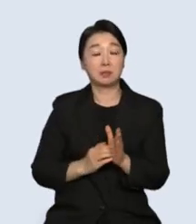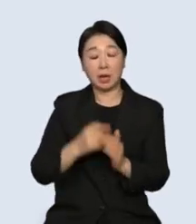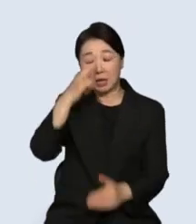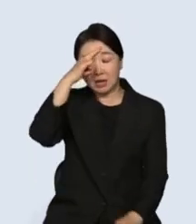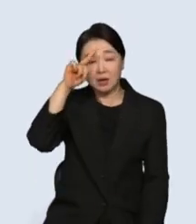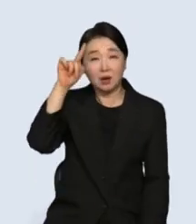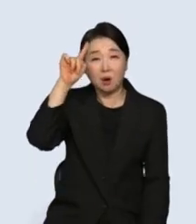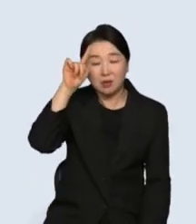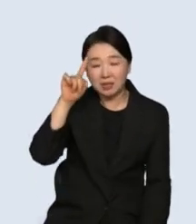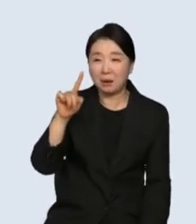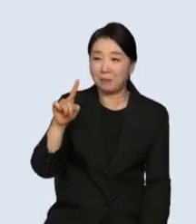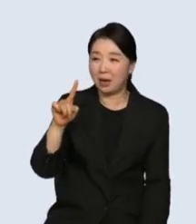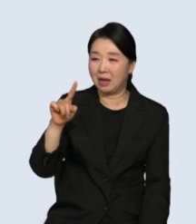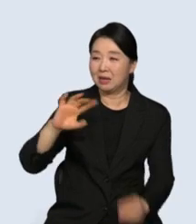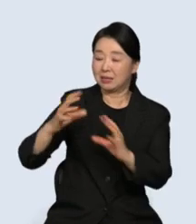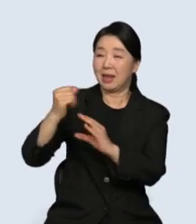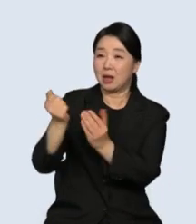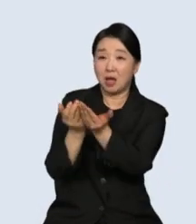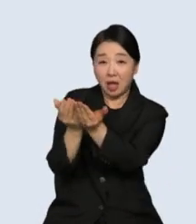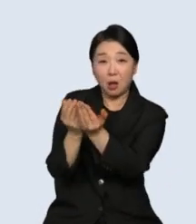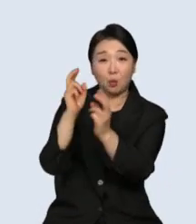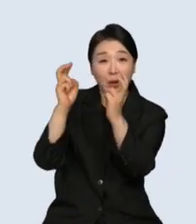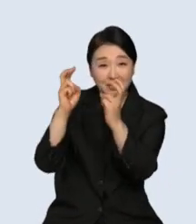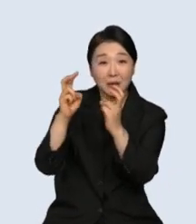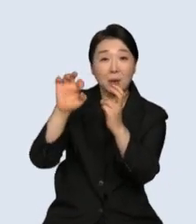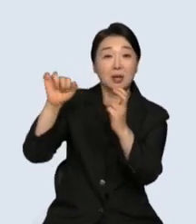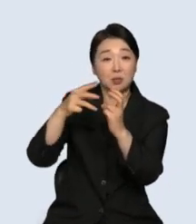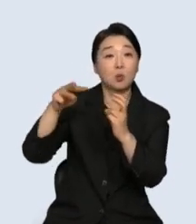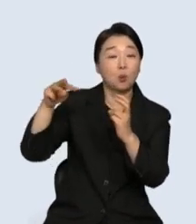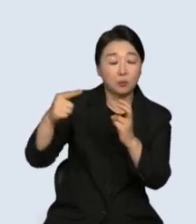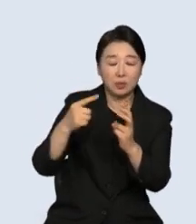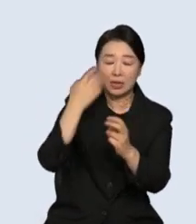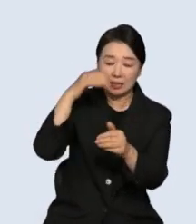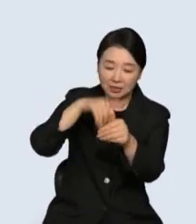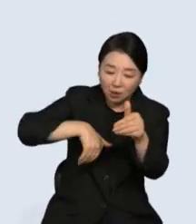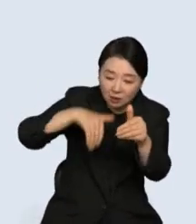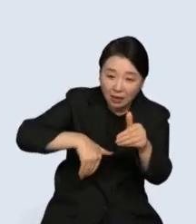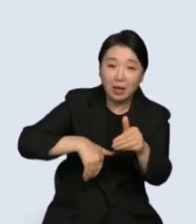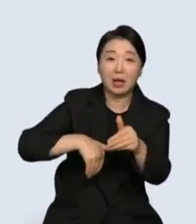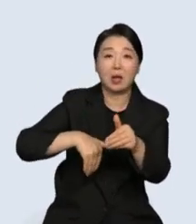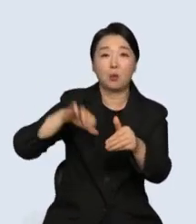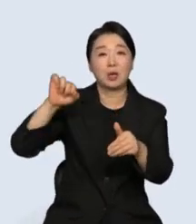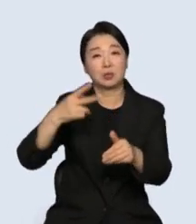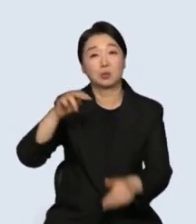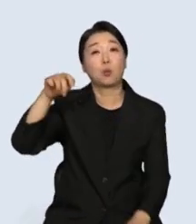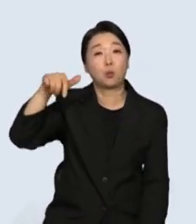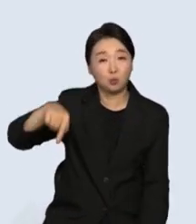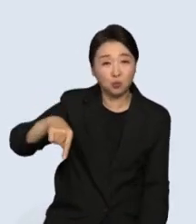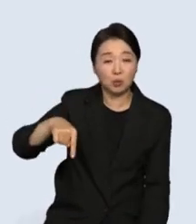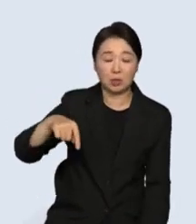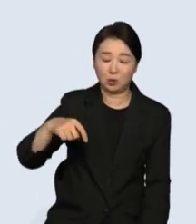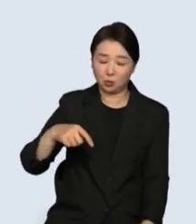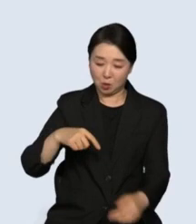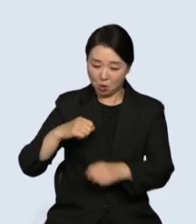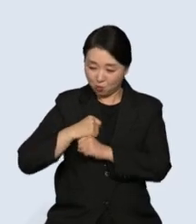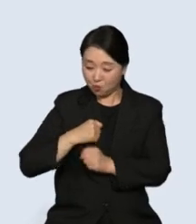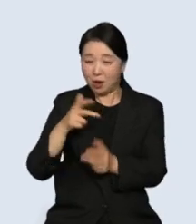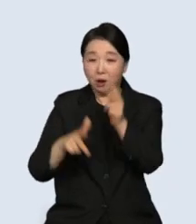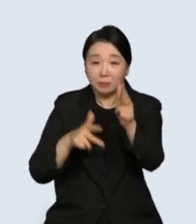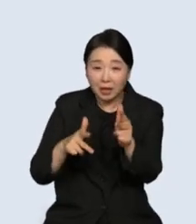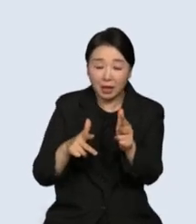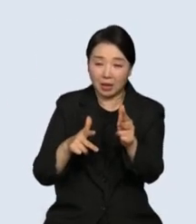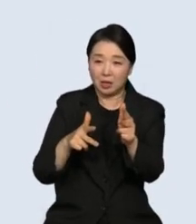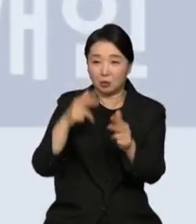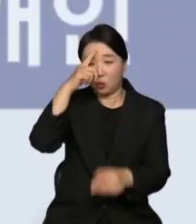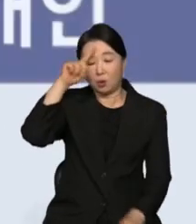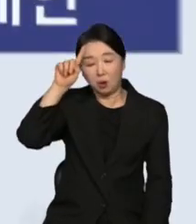최대 국영 해운사인 소브 콤플루트, 석탄에너지 회사 수크 등 방산업체와 에너지 기업, 그리고 러시아 국영